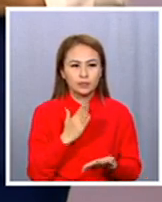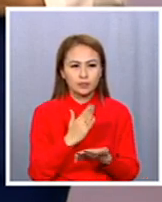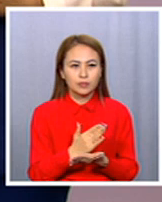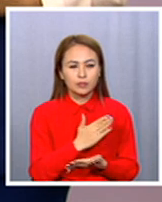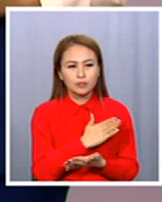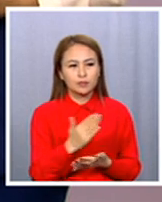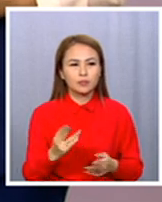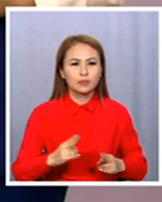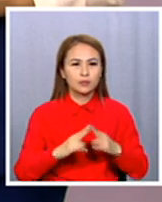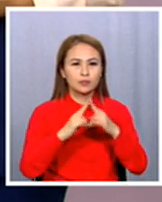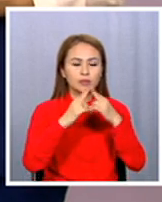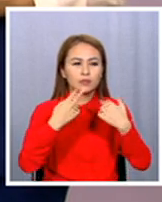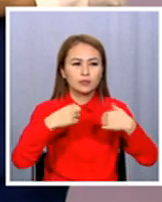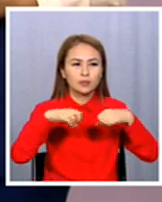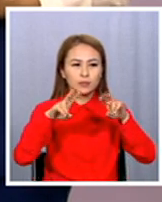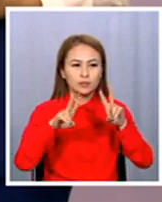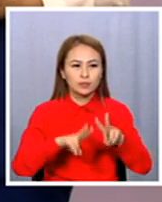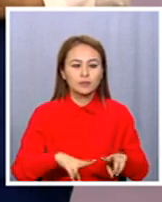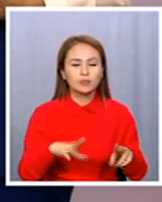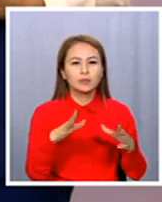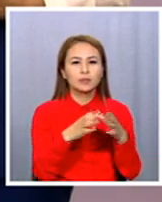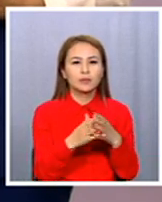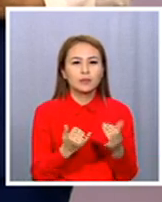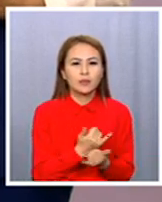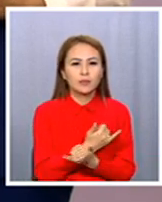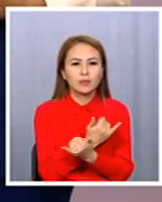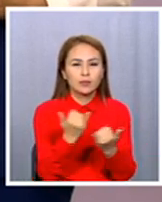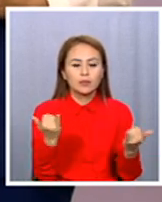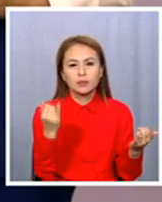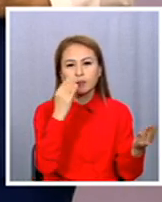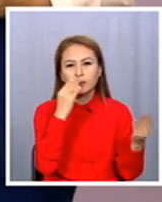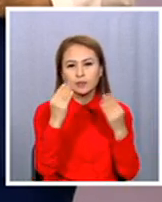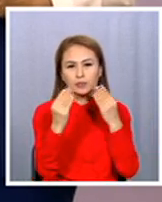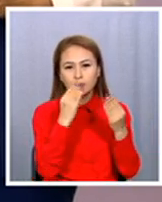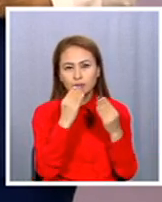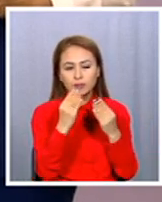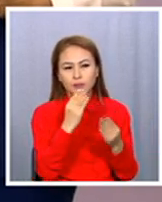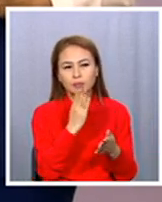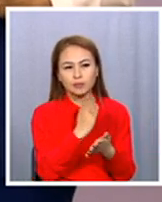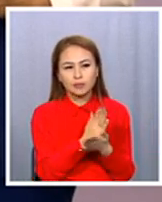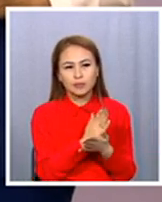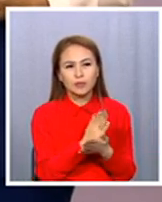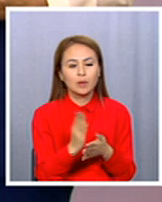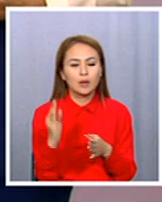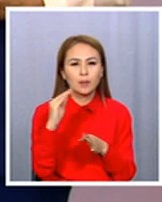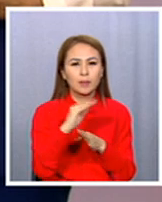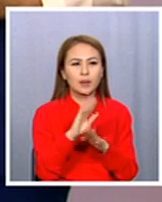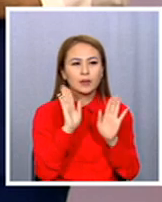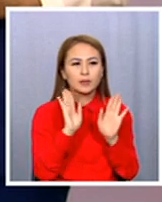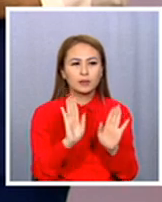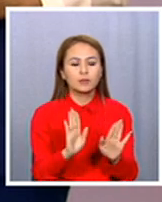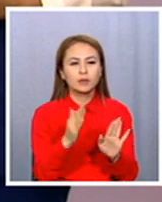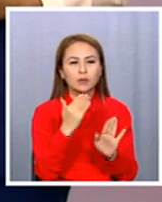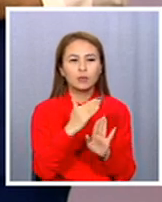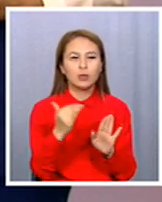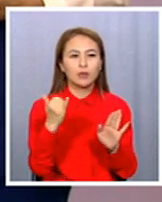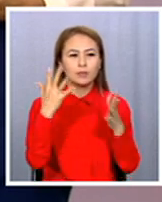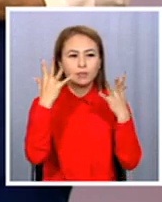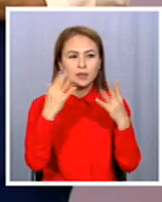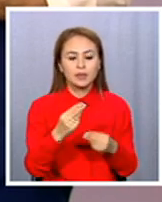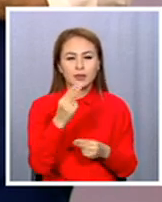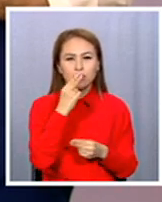ғарышта арнайы ғарышкерлерге арналған тағамдармен тамақтанады. Бірақ дегенмен де, олар біздің